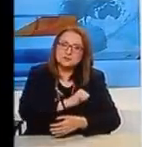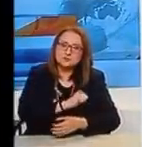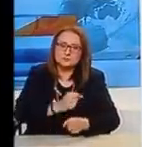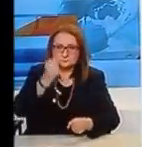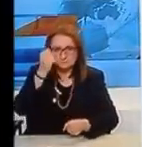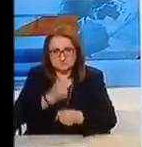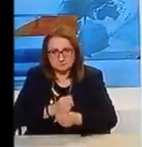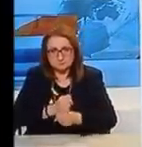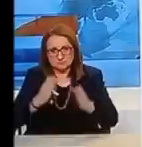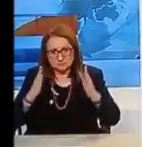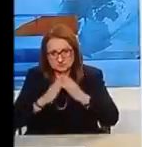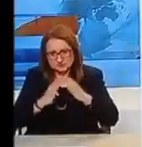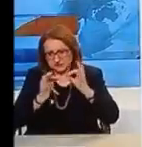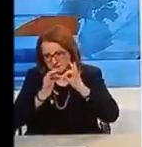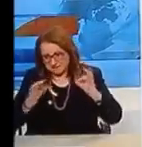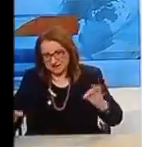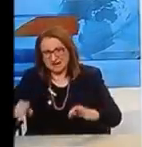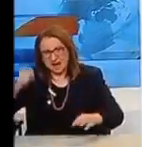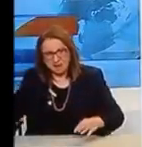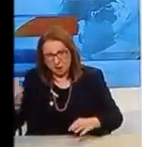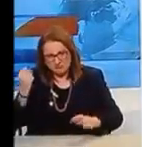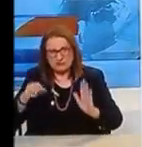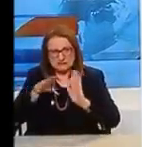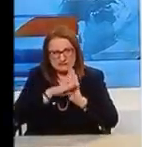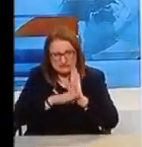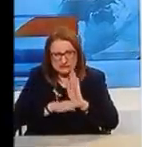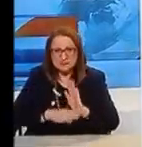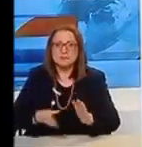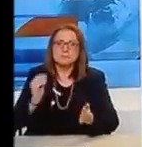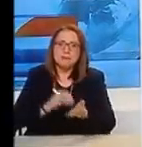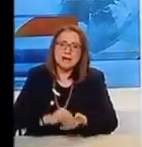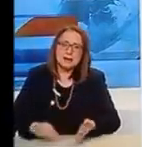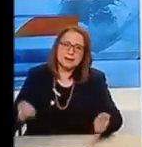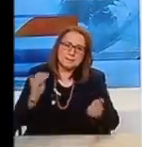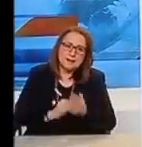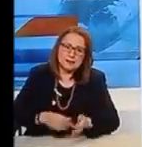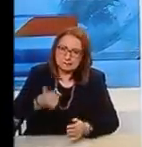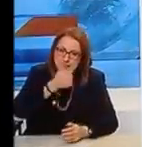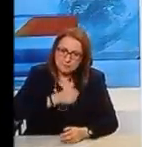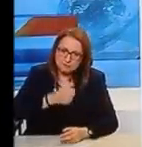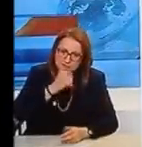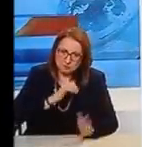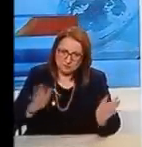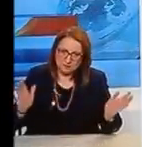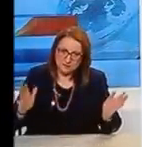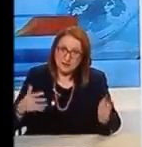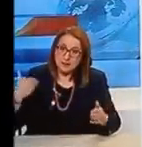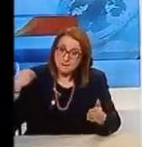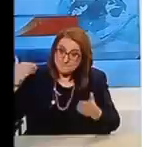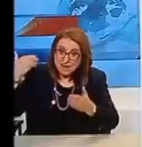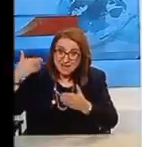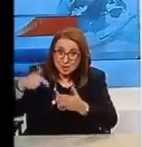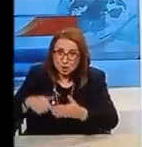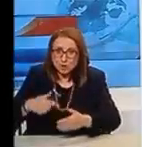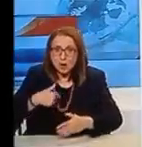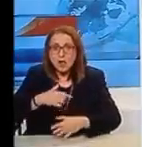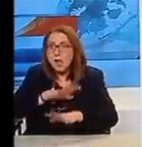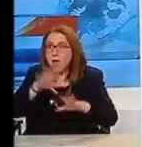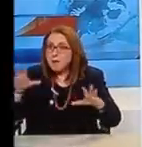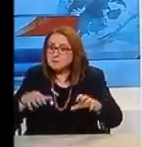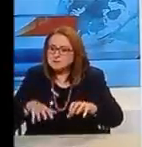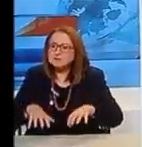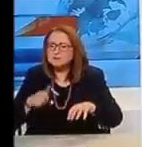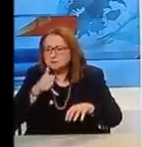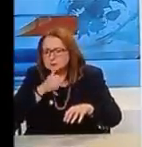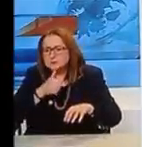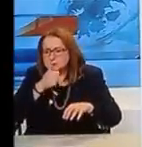επιστροφές στις καταστάσεις και τους περιορισμούς που σήμερα βιώνουμε και που από αύριο στις 6 το πρωί θέλουμε να αφήσουμε πίσω μας, θα είναι